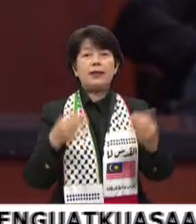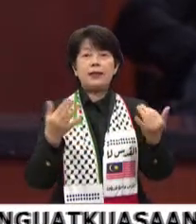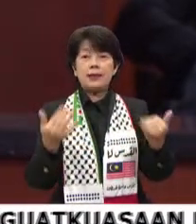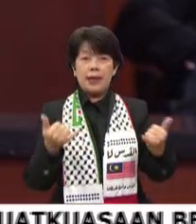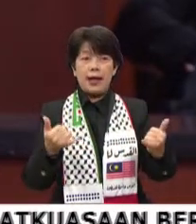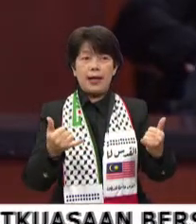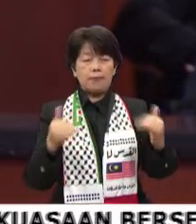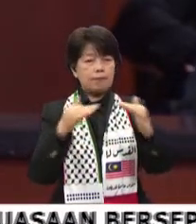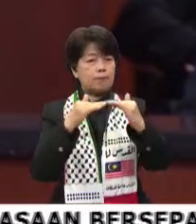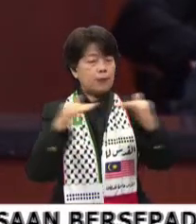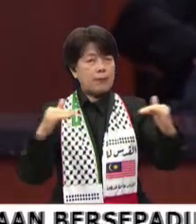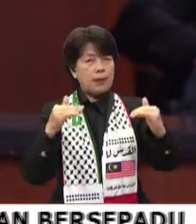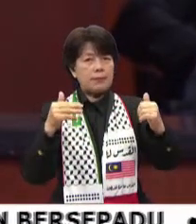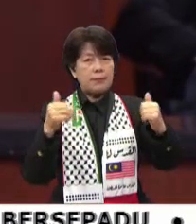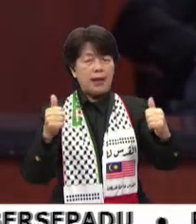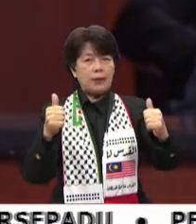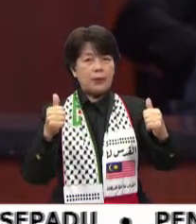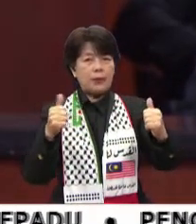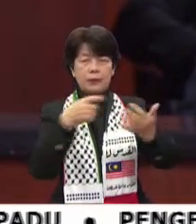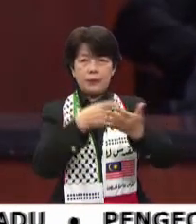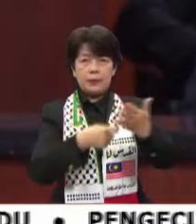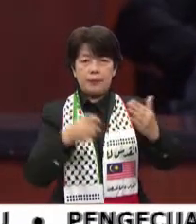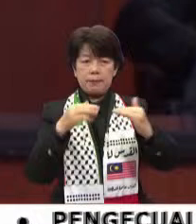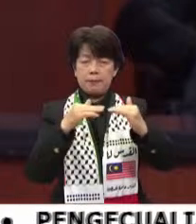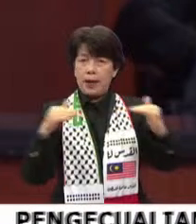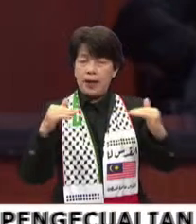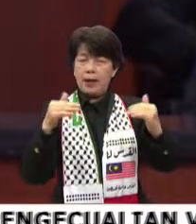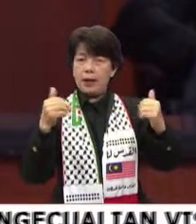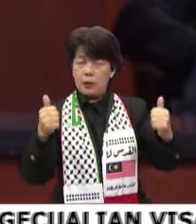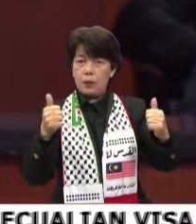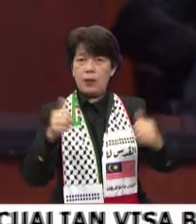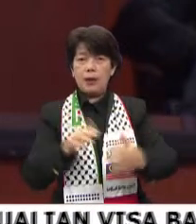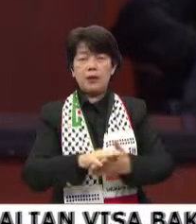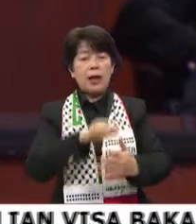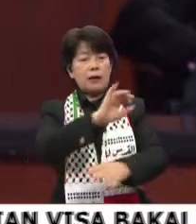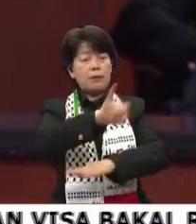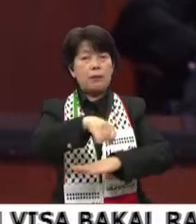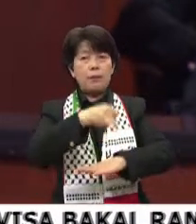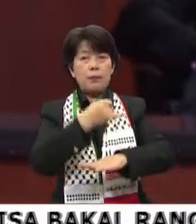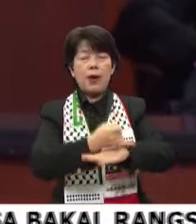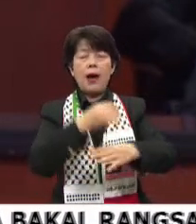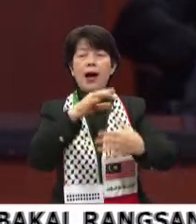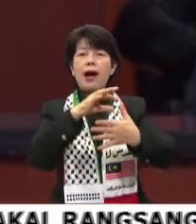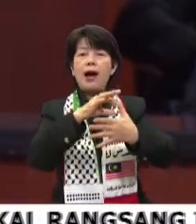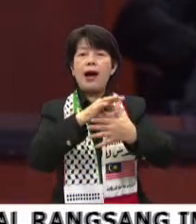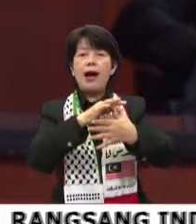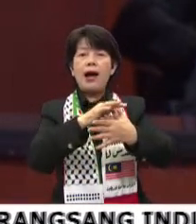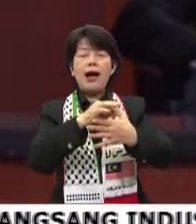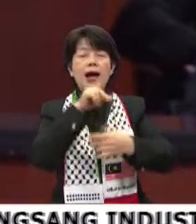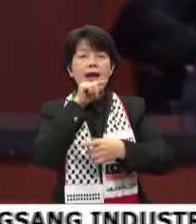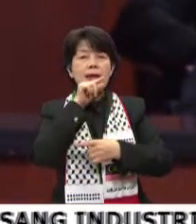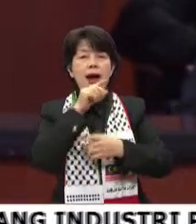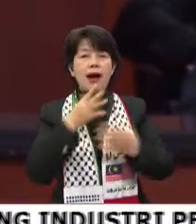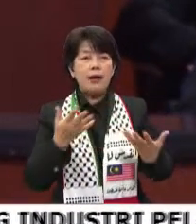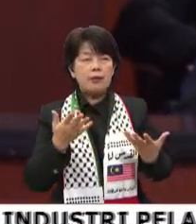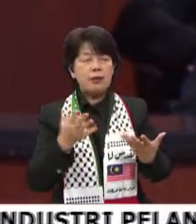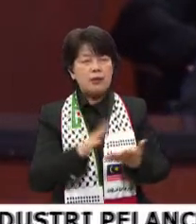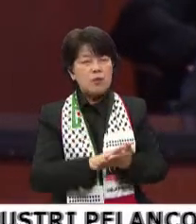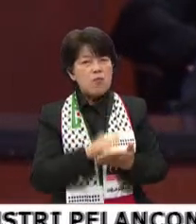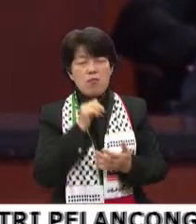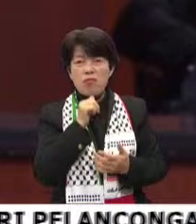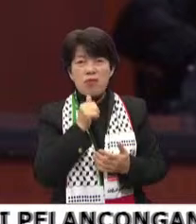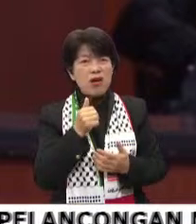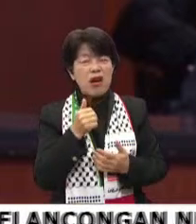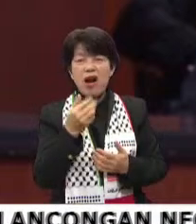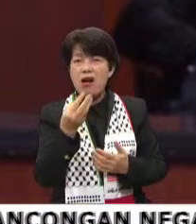nak stabilkan dulu dan sekarang kita nampak sudah stabil dan import ayam daripada luar pun bukanlah sekarang ini murah sangat